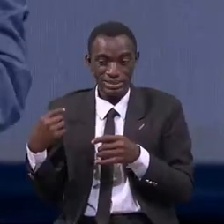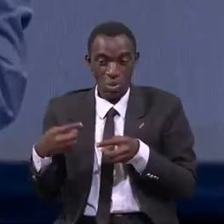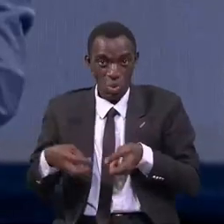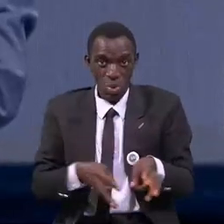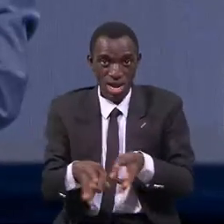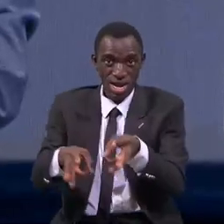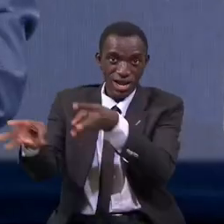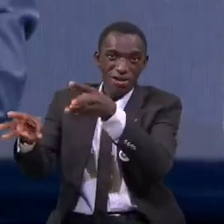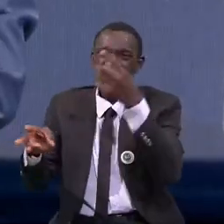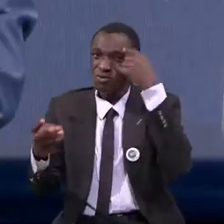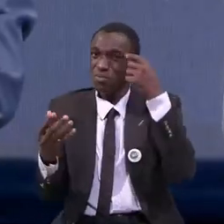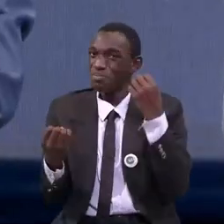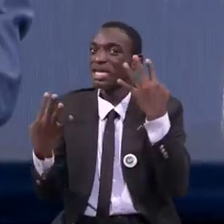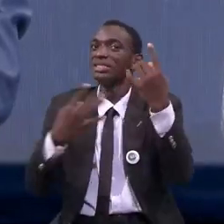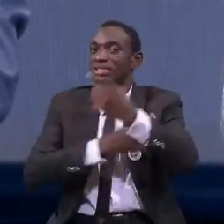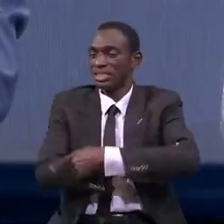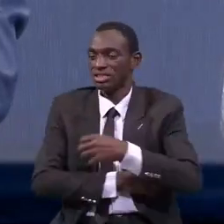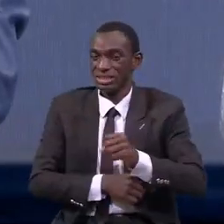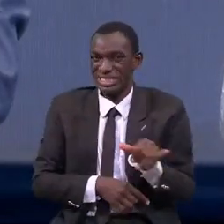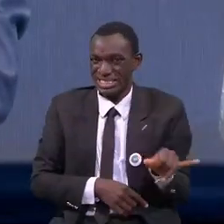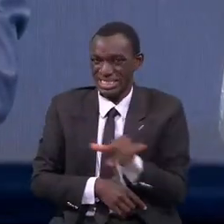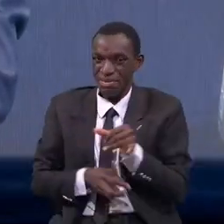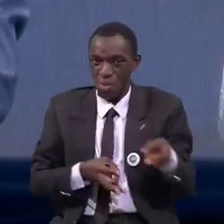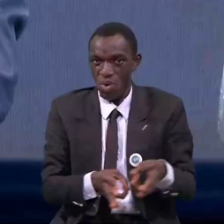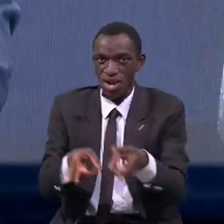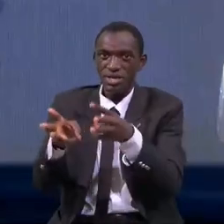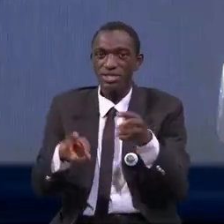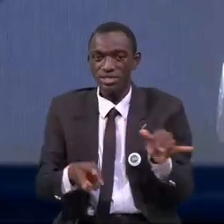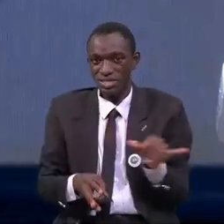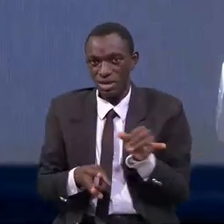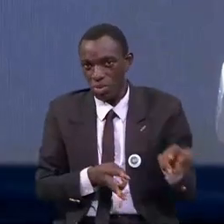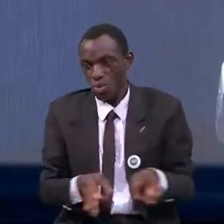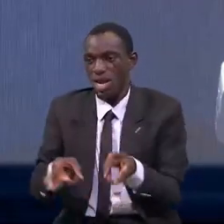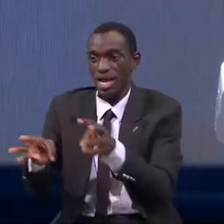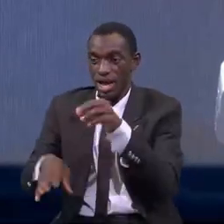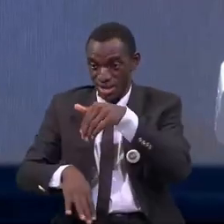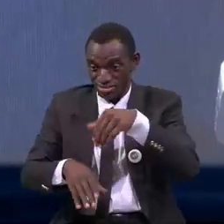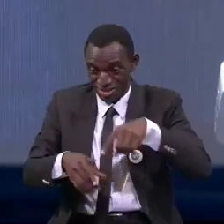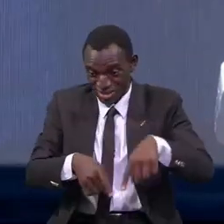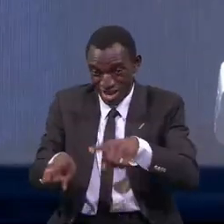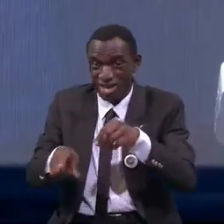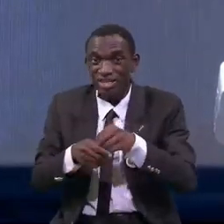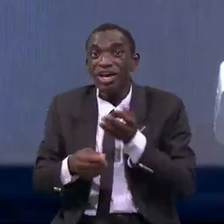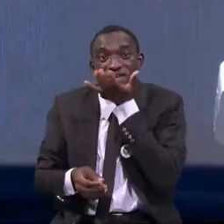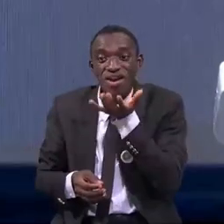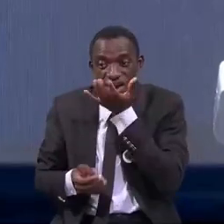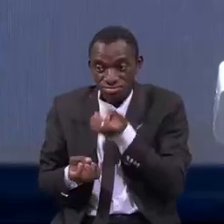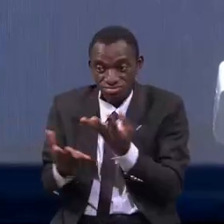gazon et vous continue de marcher sur les BL pendant des jours aller retour aller